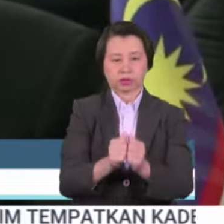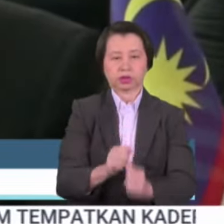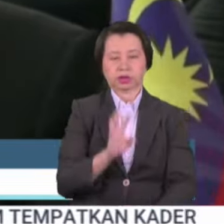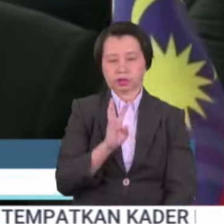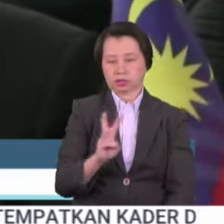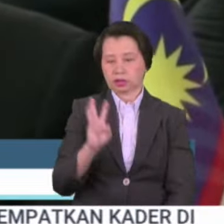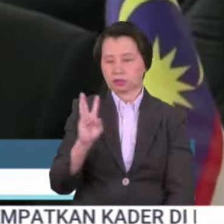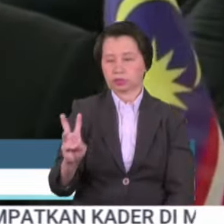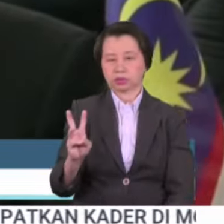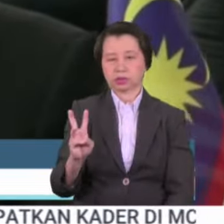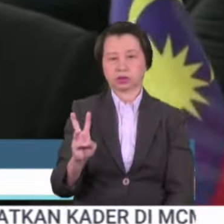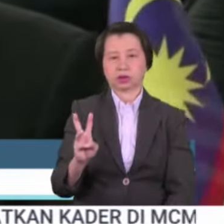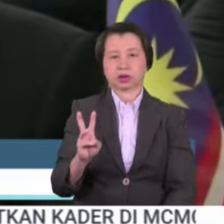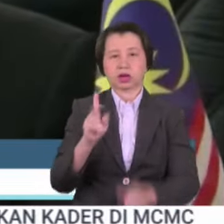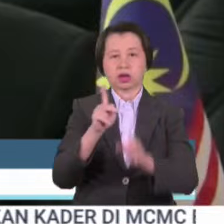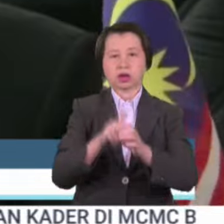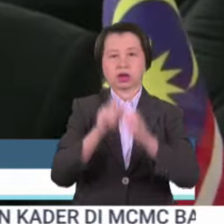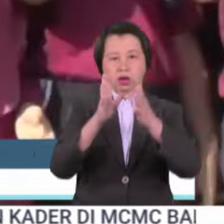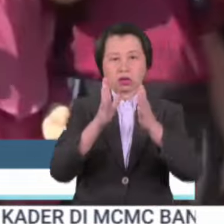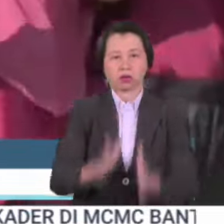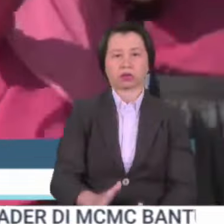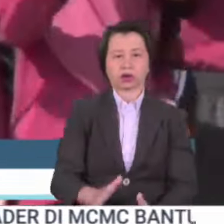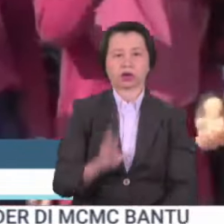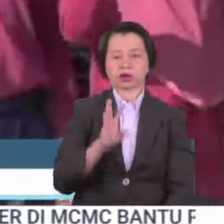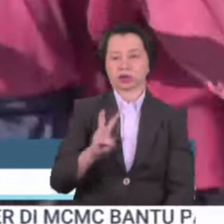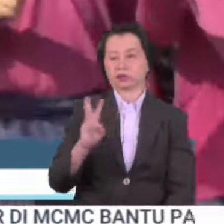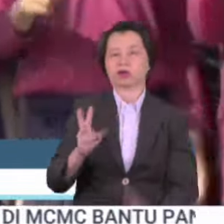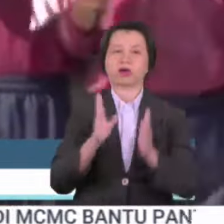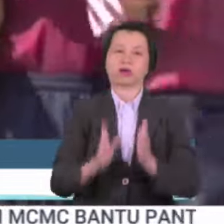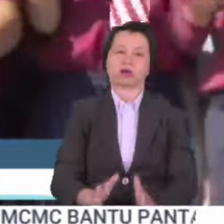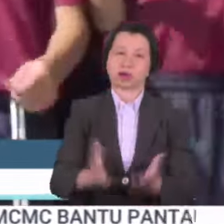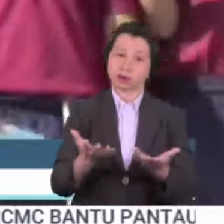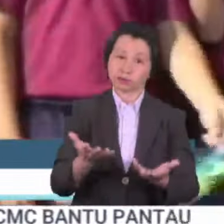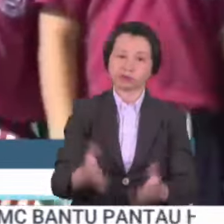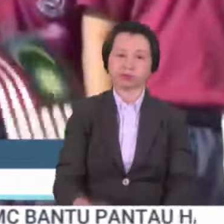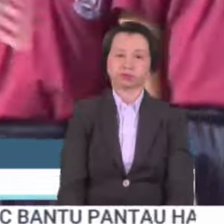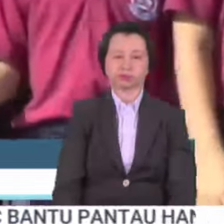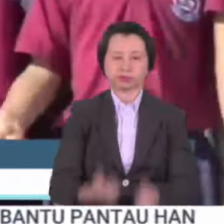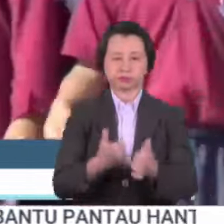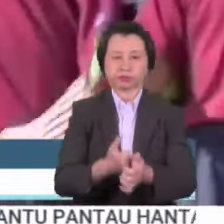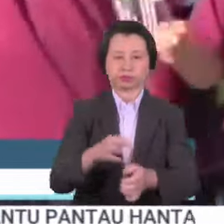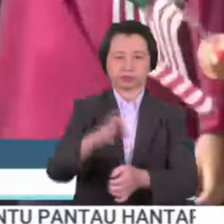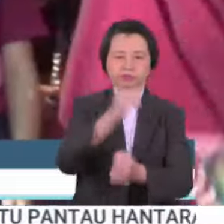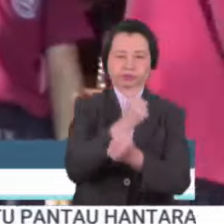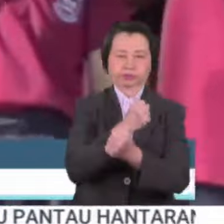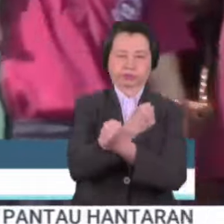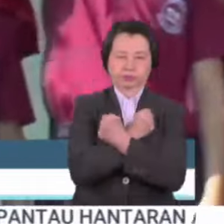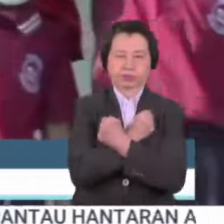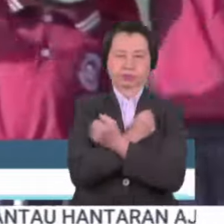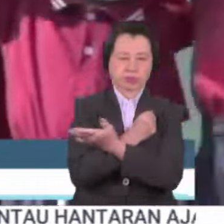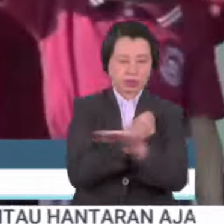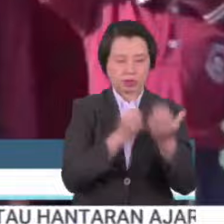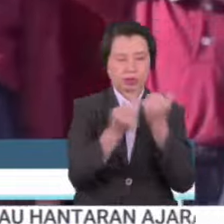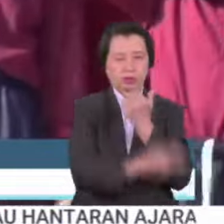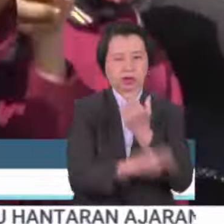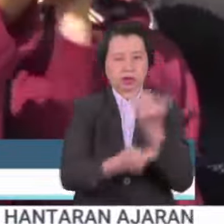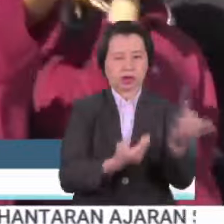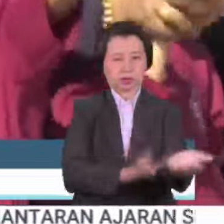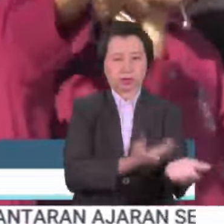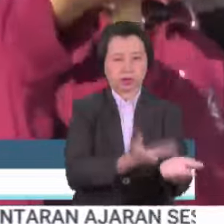66 peserta lah simboliknya tu. Bagi memupuk semangat patriotik dalam kalangan generasi